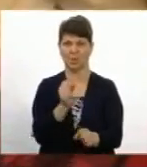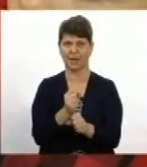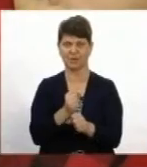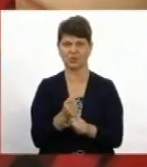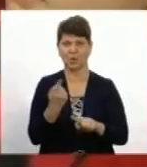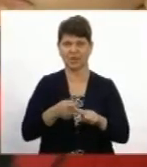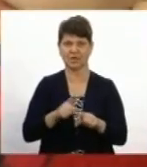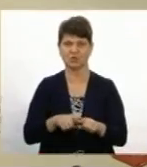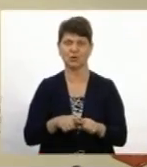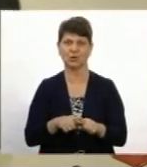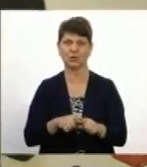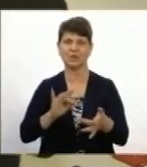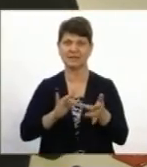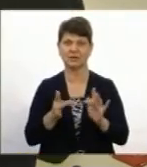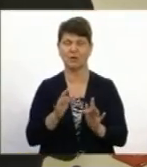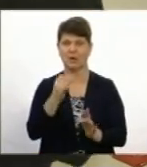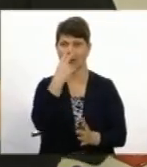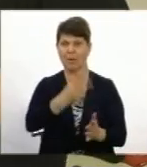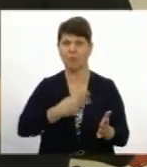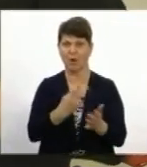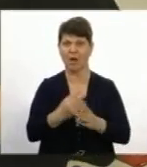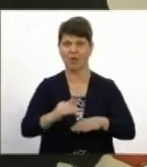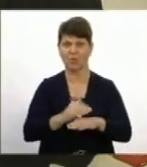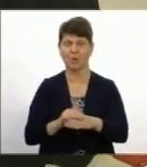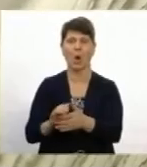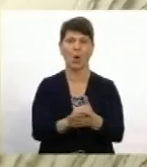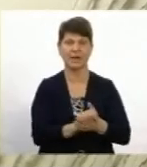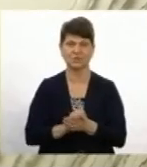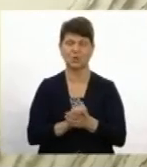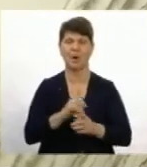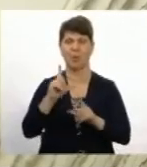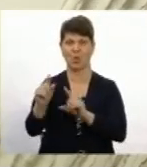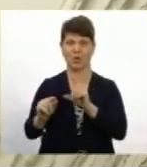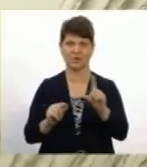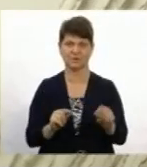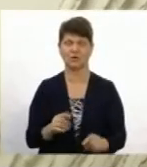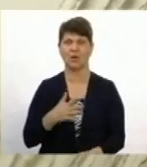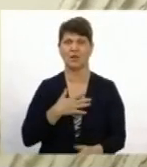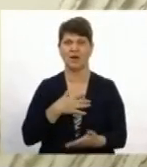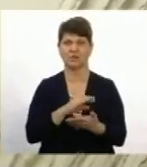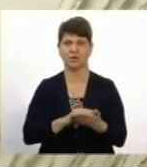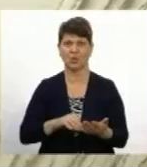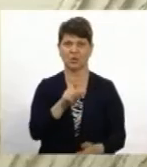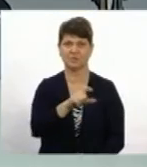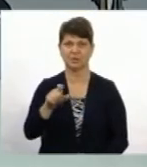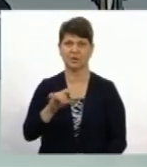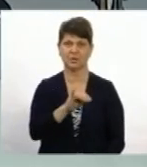цією сторіночкою і показує це добро, ми організуємо поїздку. Ольга Рел, Володимир Черніков, новини ЮА